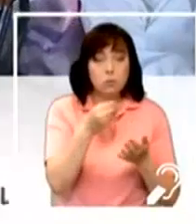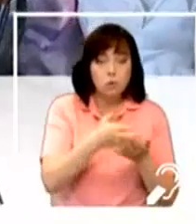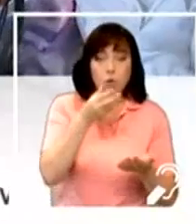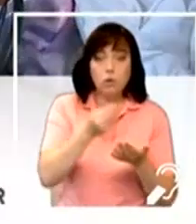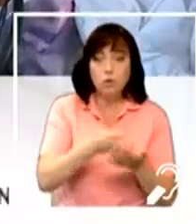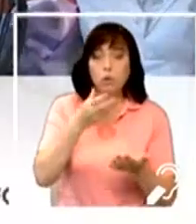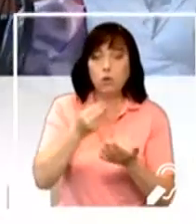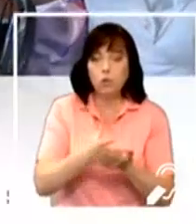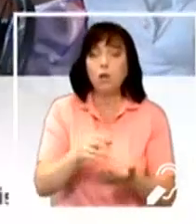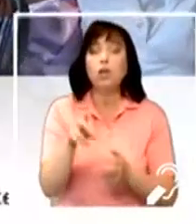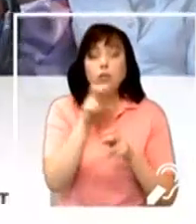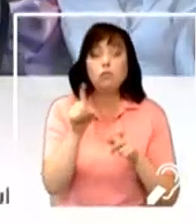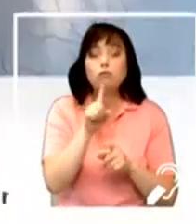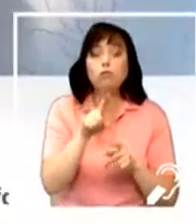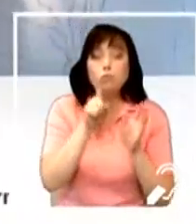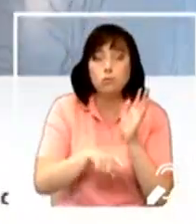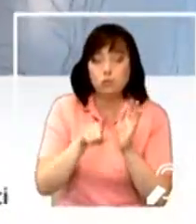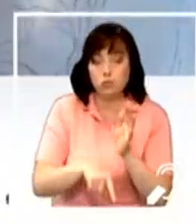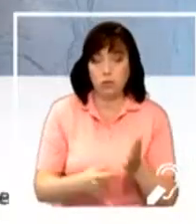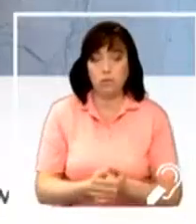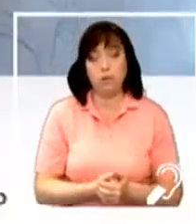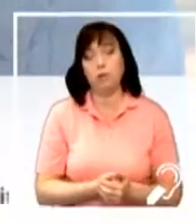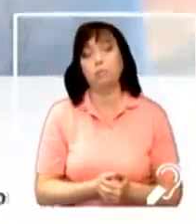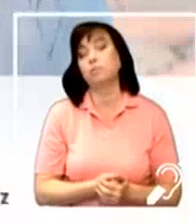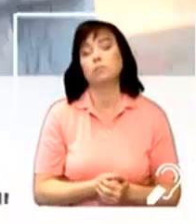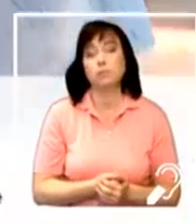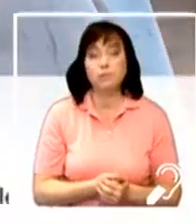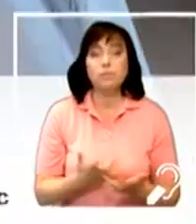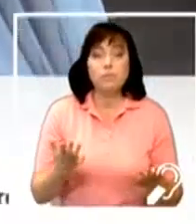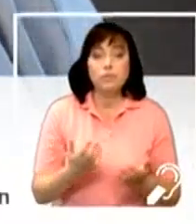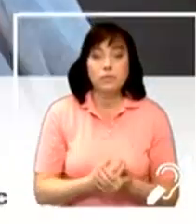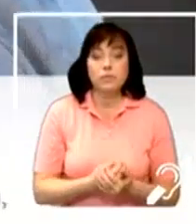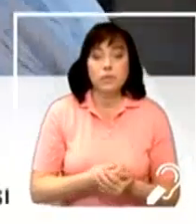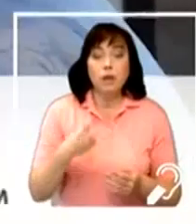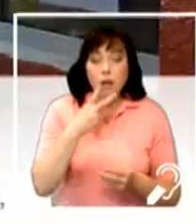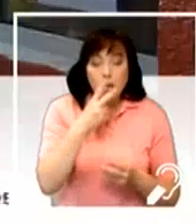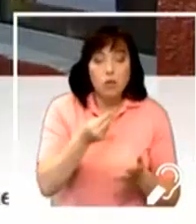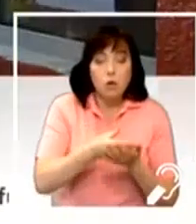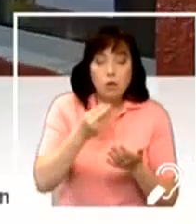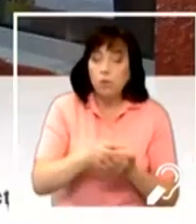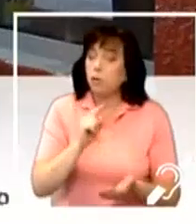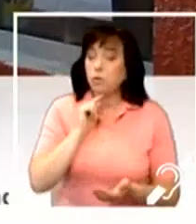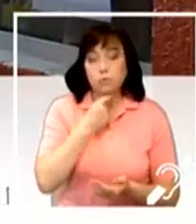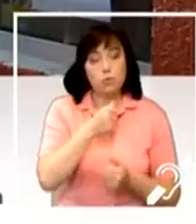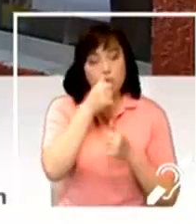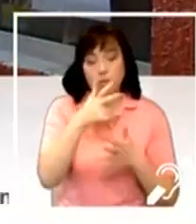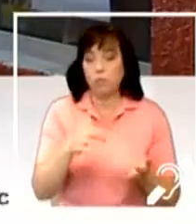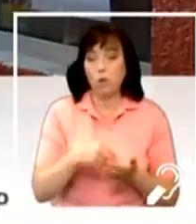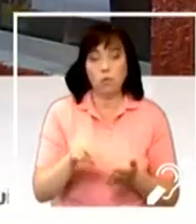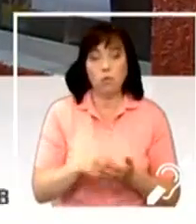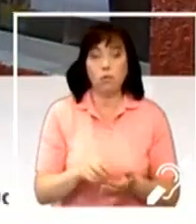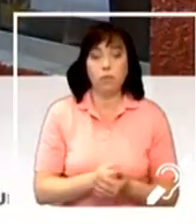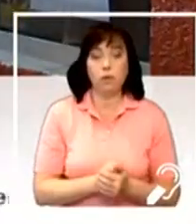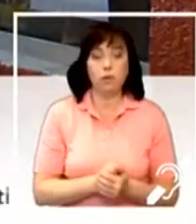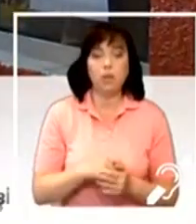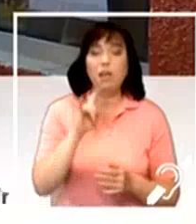răjunde, găsesc cel mai ieftin, cel mai rău e eu. Mai cruz și de haine nu-mi trebuie. E greu. Greu, mai ales